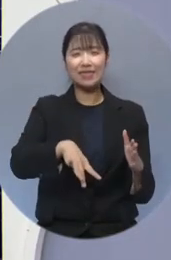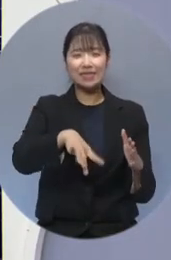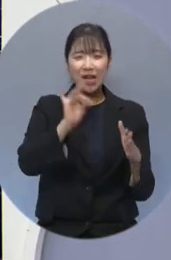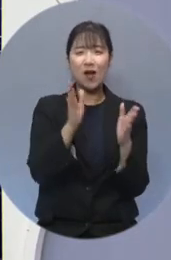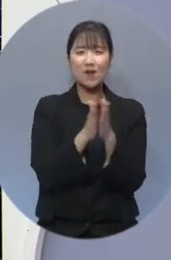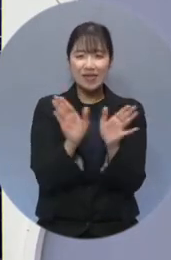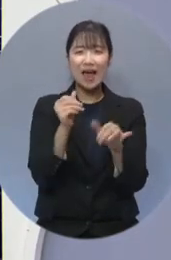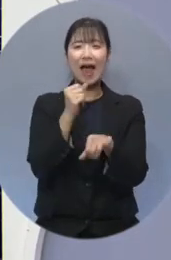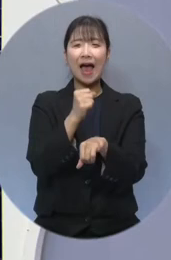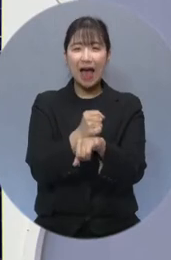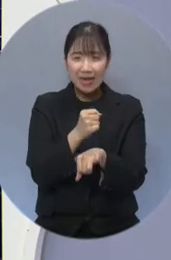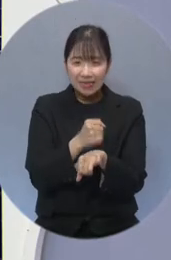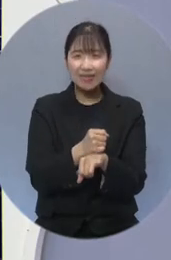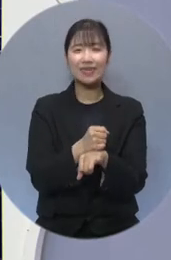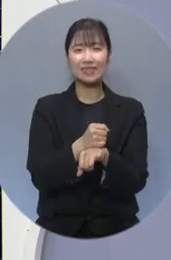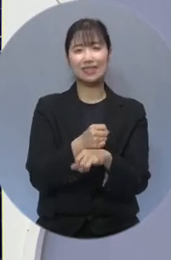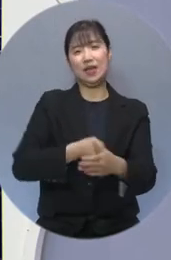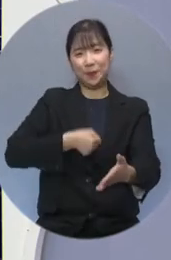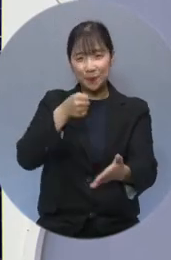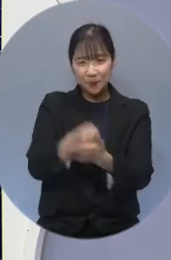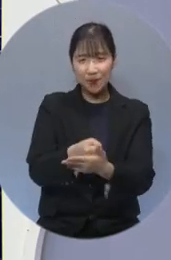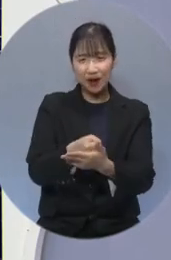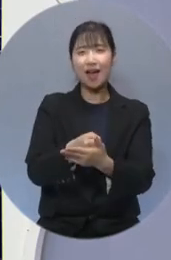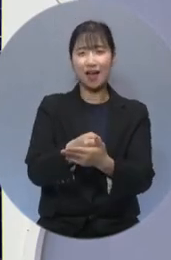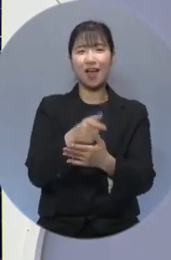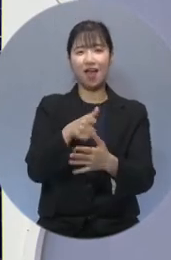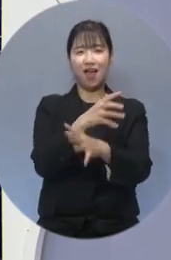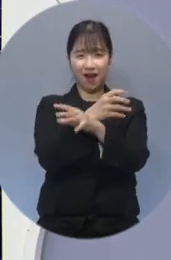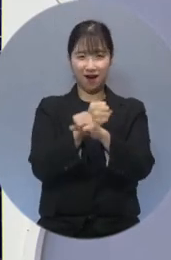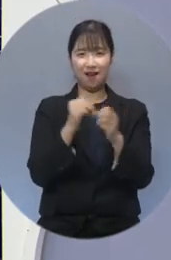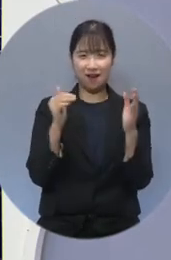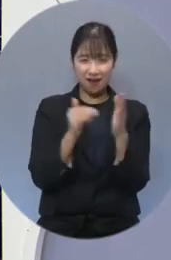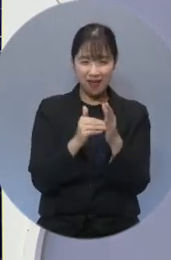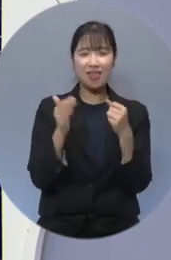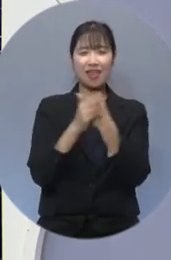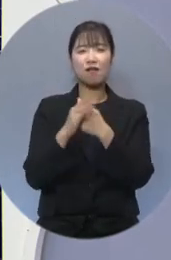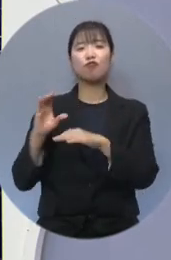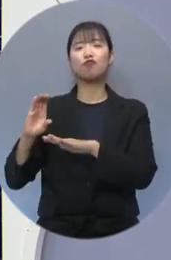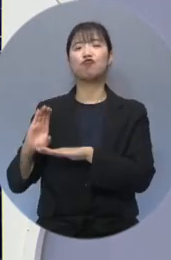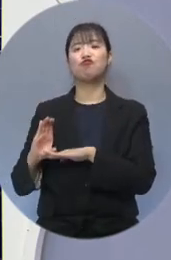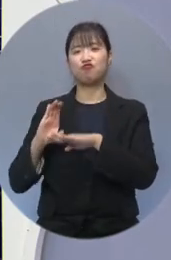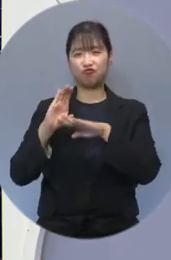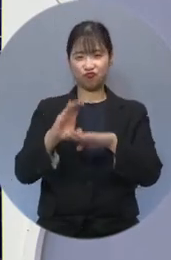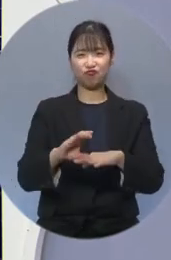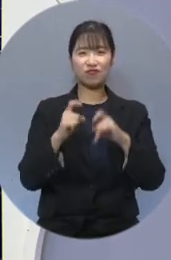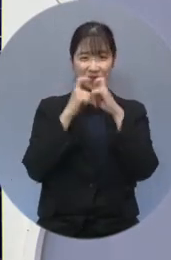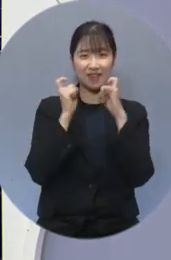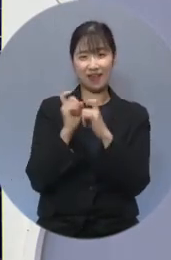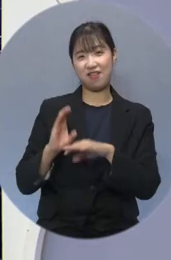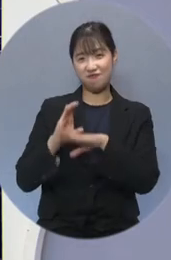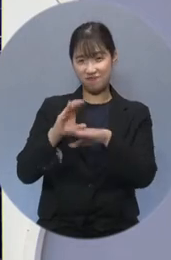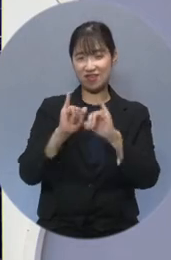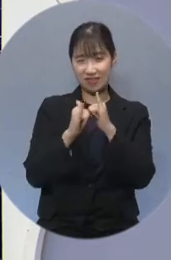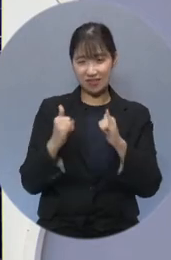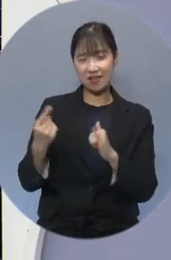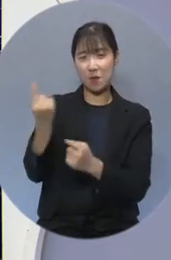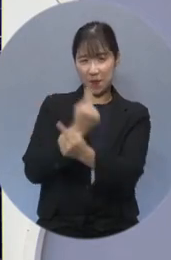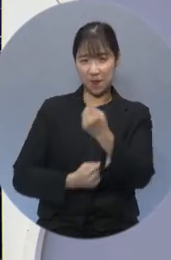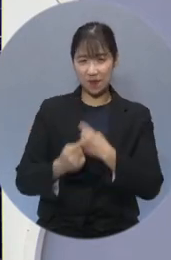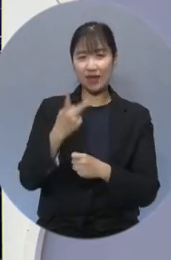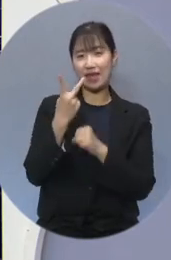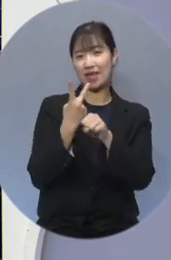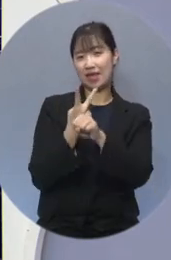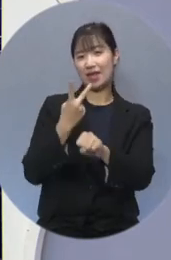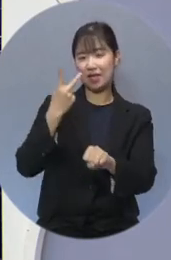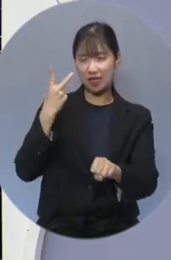하자 이렇게 되니까 그걸 이뤄냈다고 협약을 하고 이제 민간 투자자들이 왔고요. 한 2년 전에 우리가